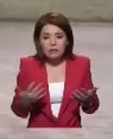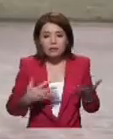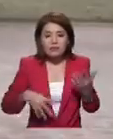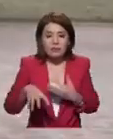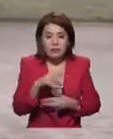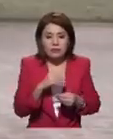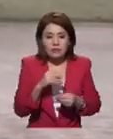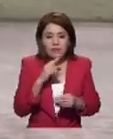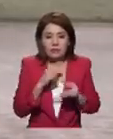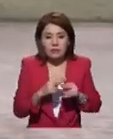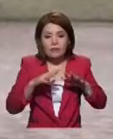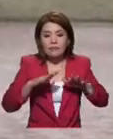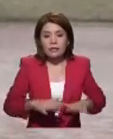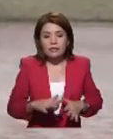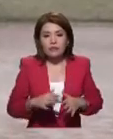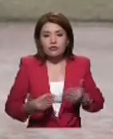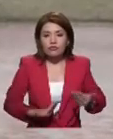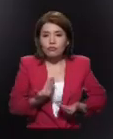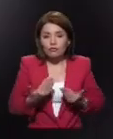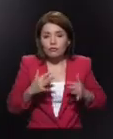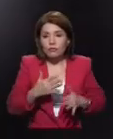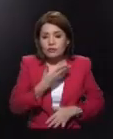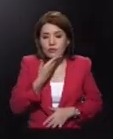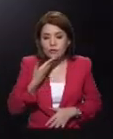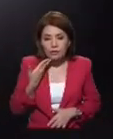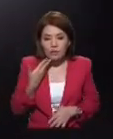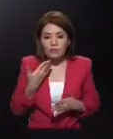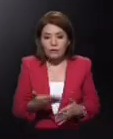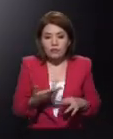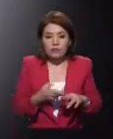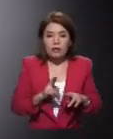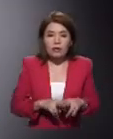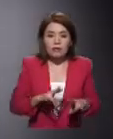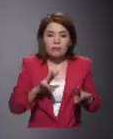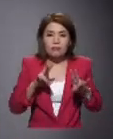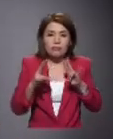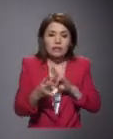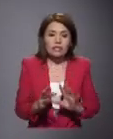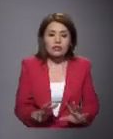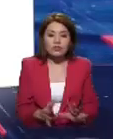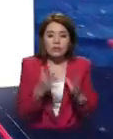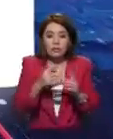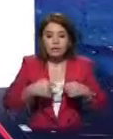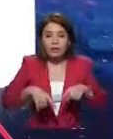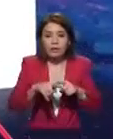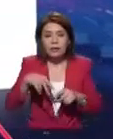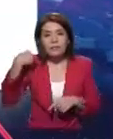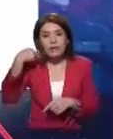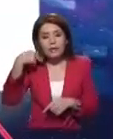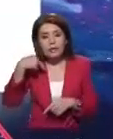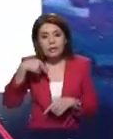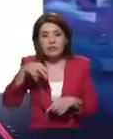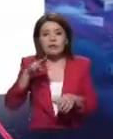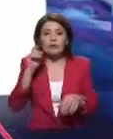стренке нет места, живого места не было. Эта трагедия подняла беспрецедентный общественный резонанс. Президент страны Касым-Жомарт